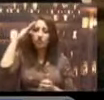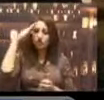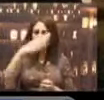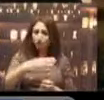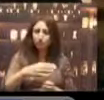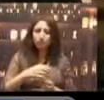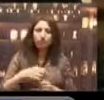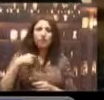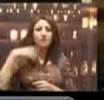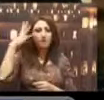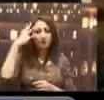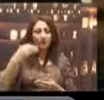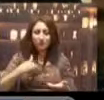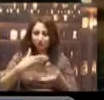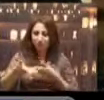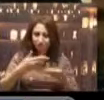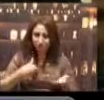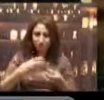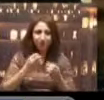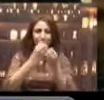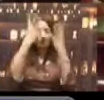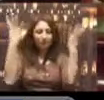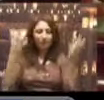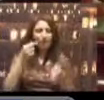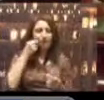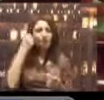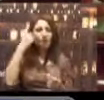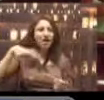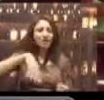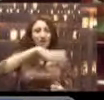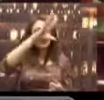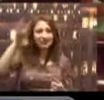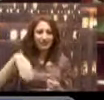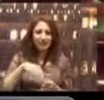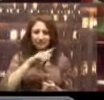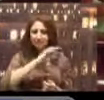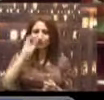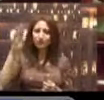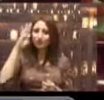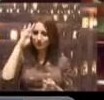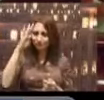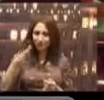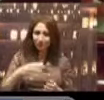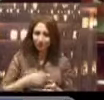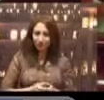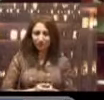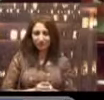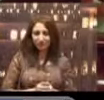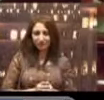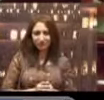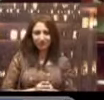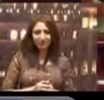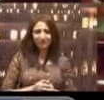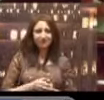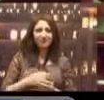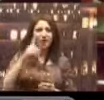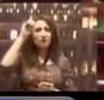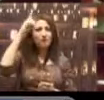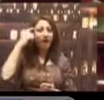أنا سعيد جدا في هذا الحوار، نورتنا وشرفتني في أحبني. أنا اللي بشكرك جدا جدا والله يعني، ربنا على عمر معزتك